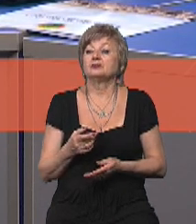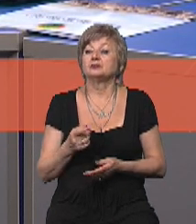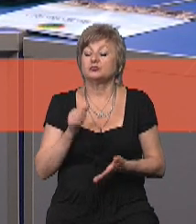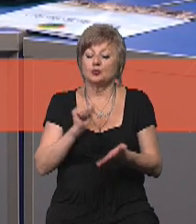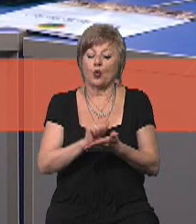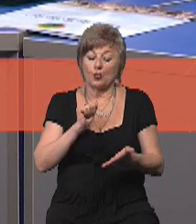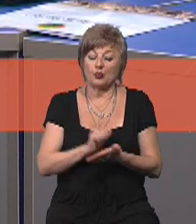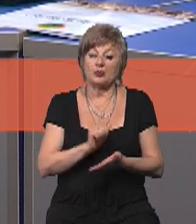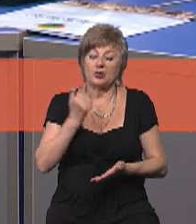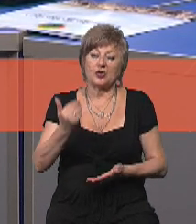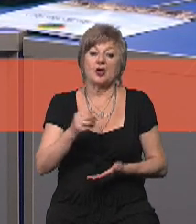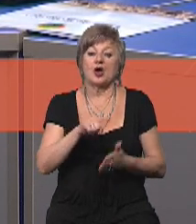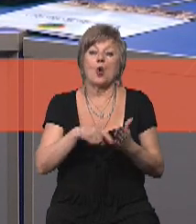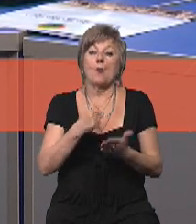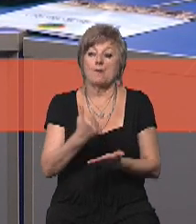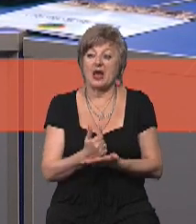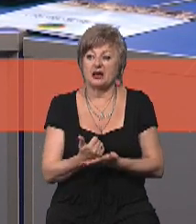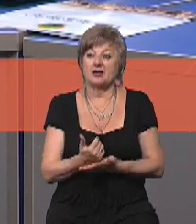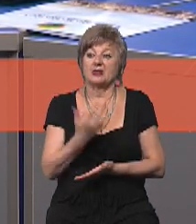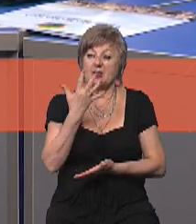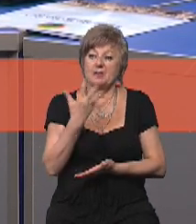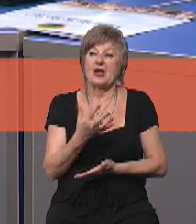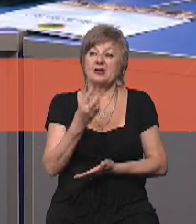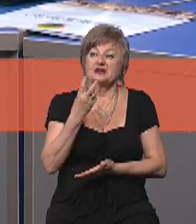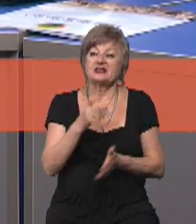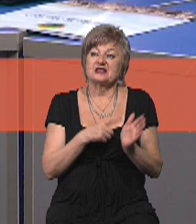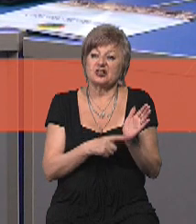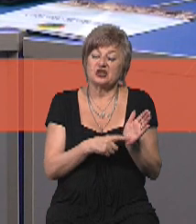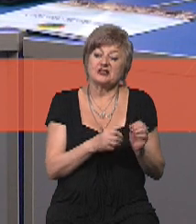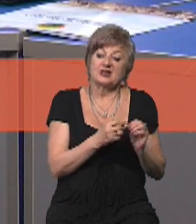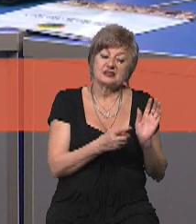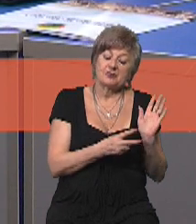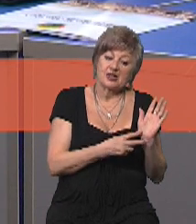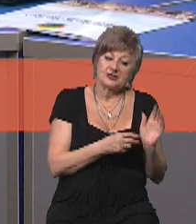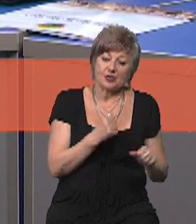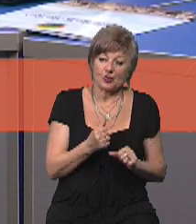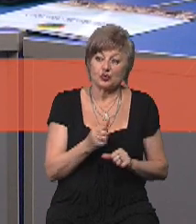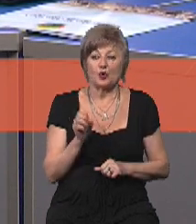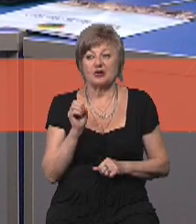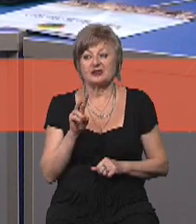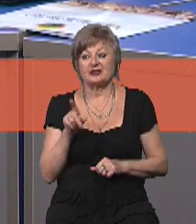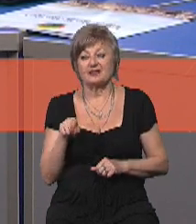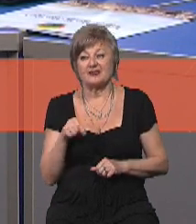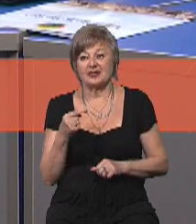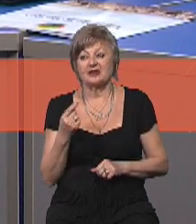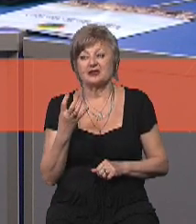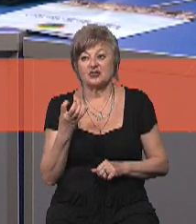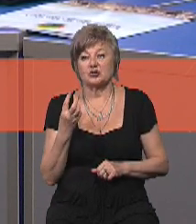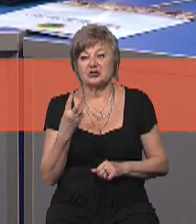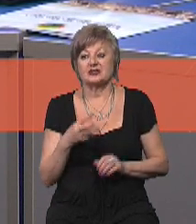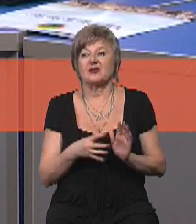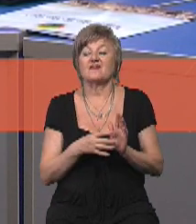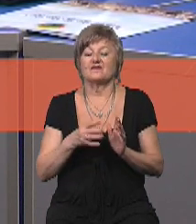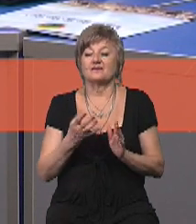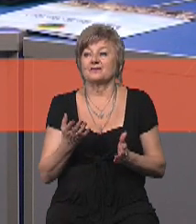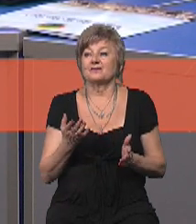у мэра, вот это вы можете проверить. 5360 было в 2017 году амброзии, и 12932 было в 2018